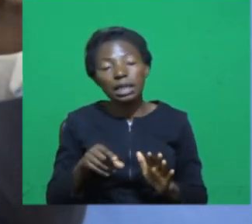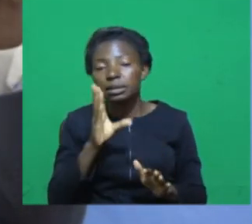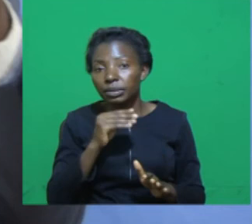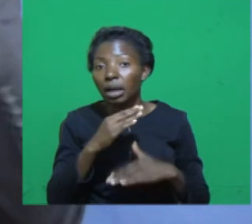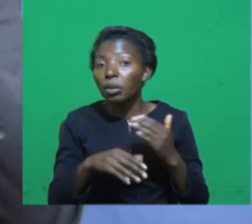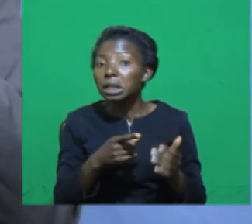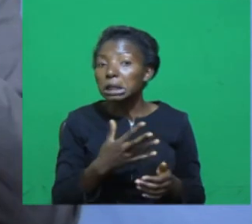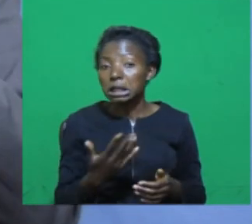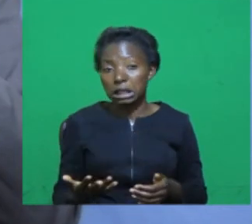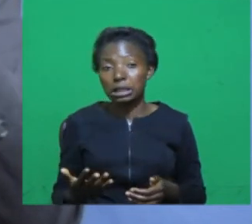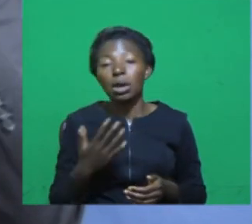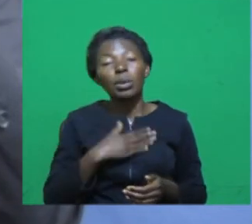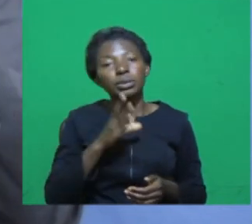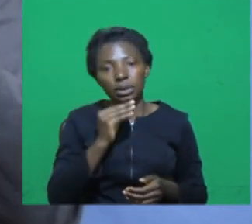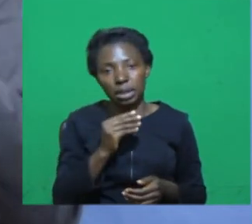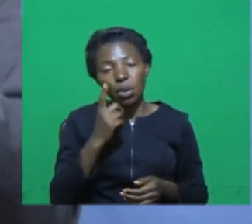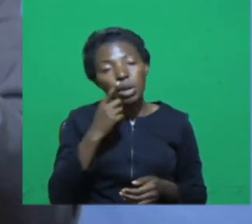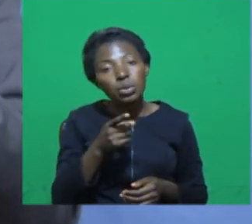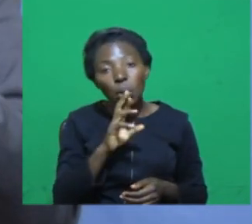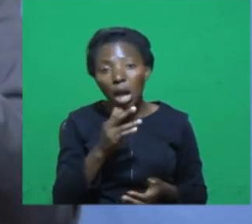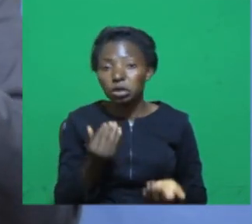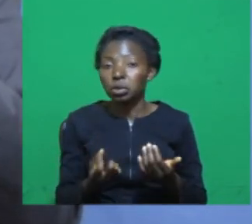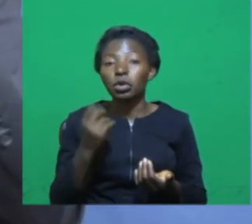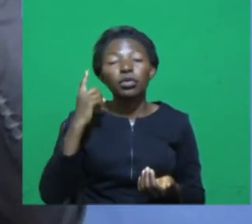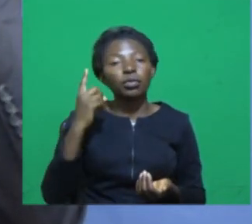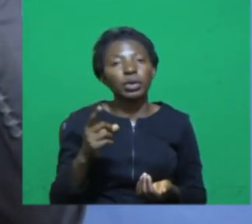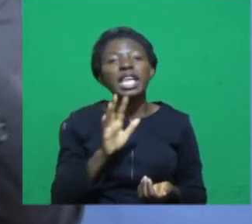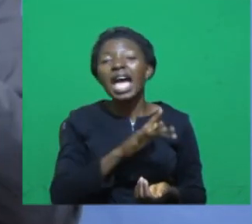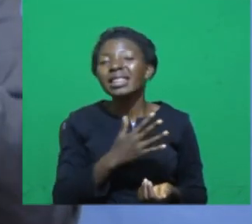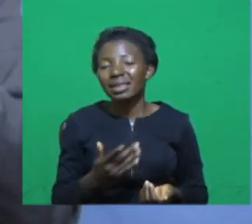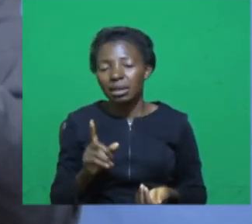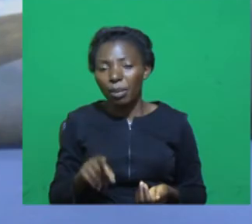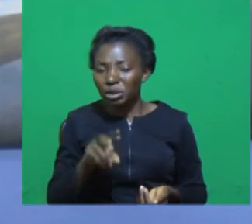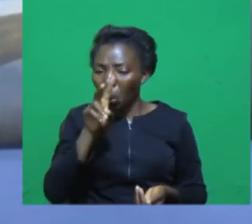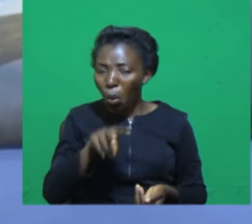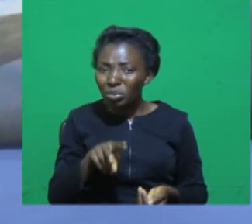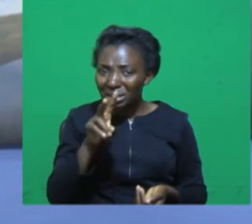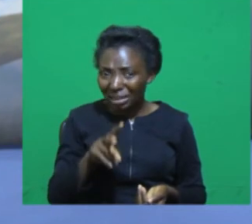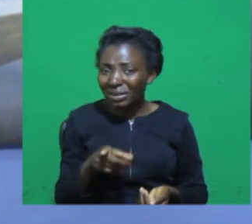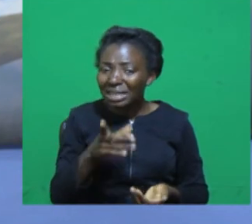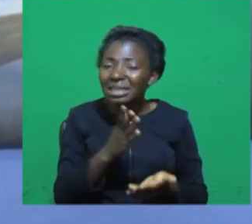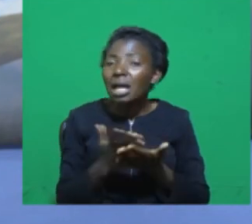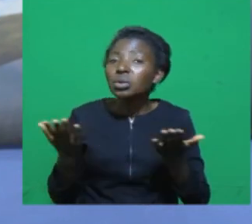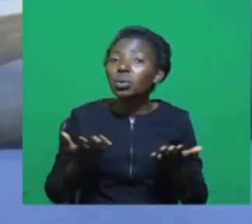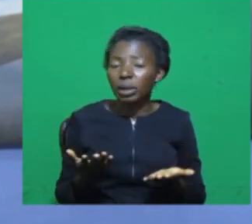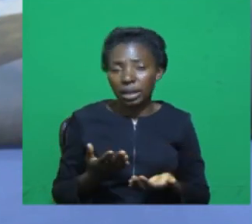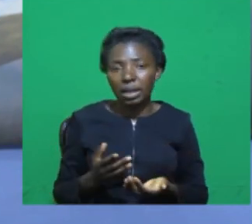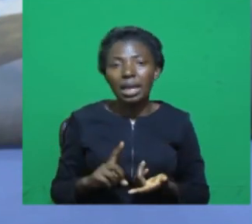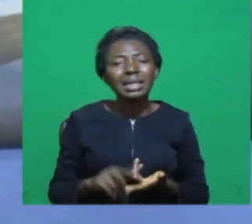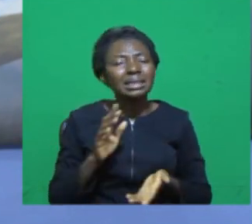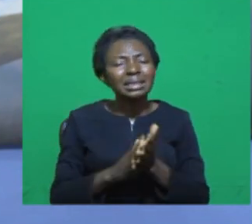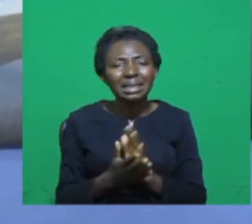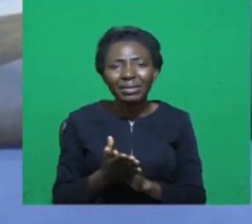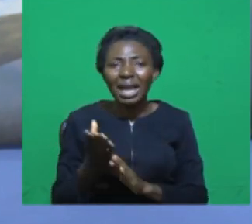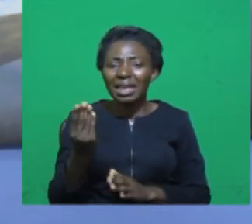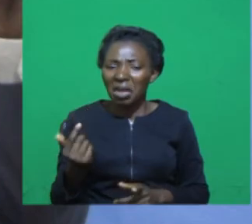ndizvozvo zveshuwa asi tinoda kungoti kana uri mwana waMwari exactly zvimwe zvinhu ndezvekucherechedza kwazviri kubva nako ende hazvidi kuti